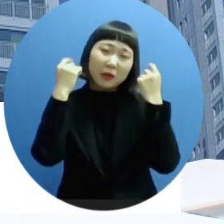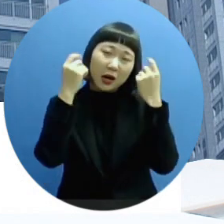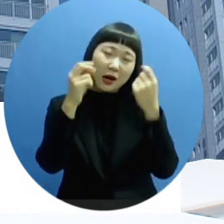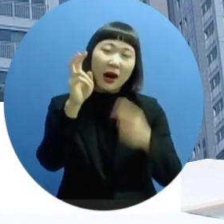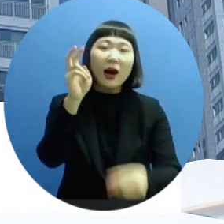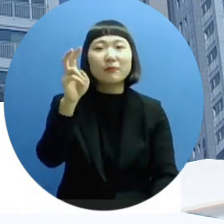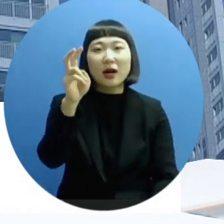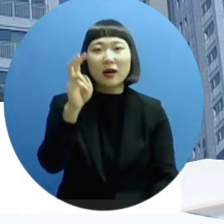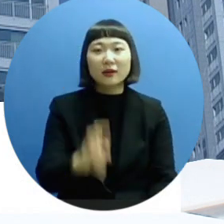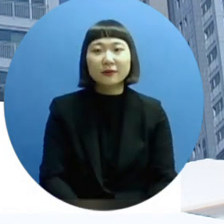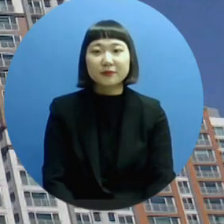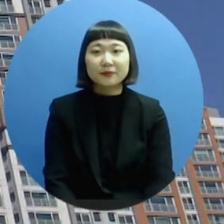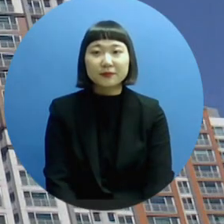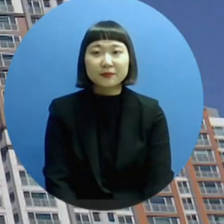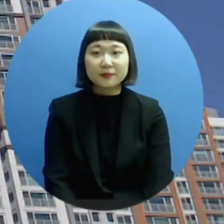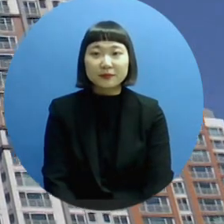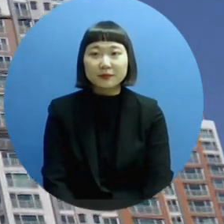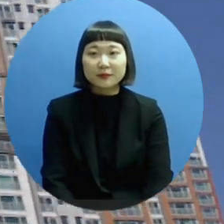기자입니다.